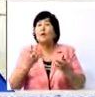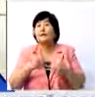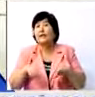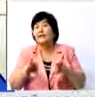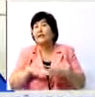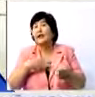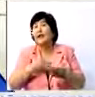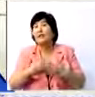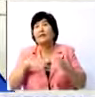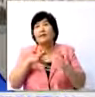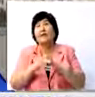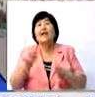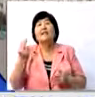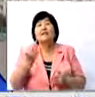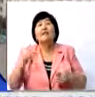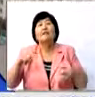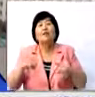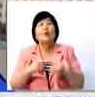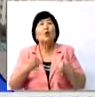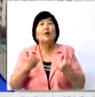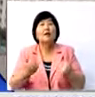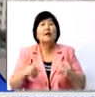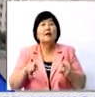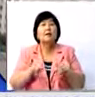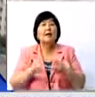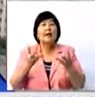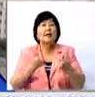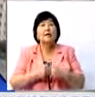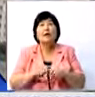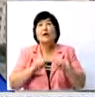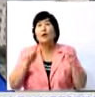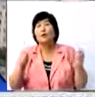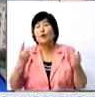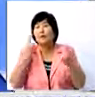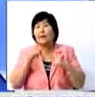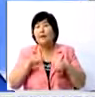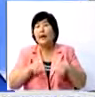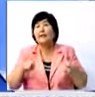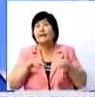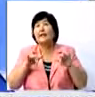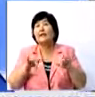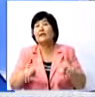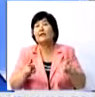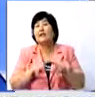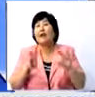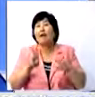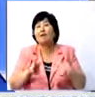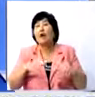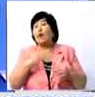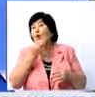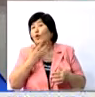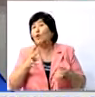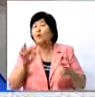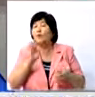также активно внедряют цифровые технологии. В рамках Е-статистика создана информационно-аналитическая система Талдау. Любой пользователь